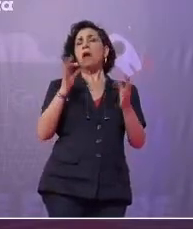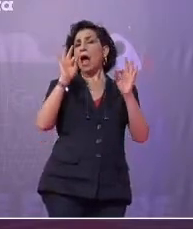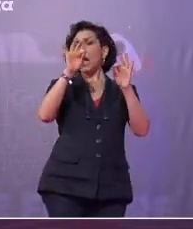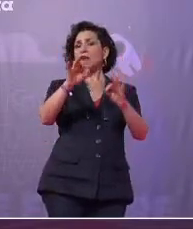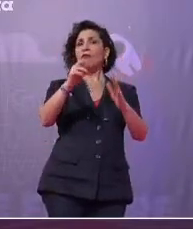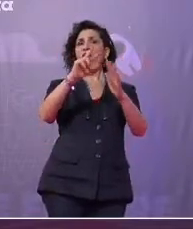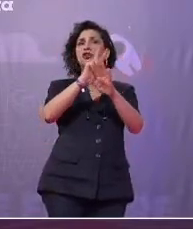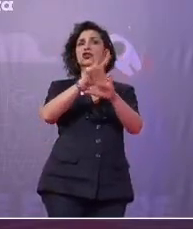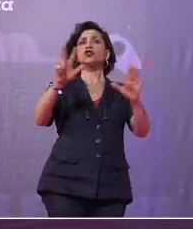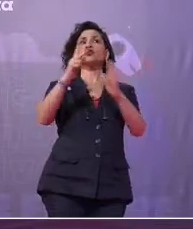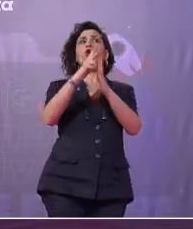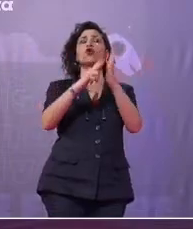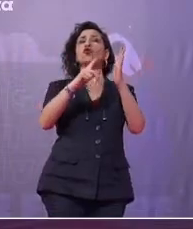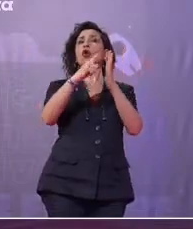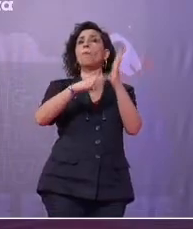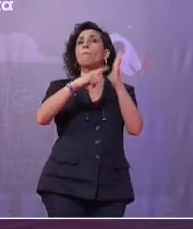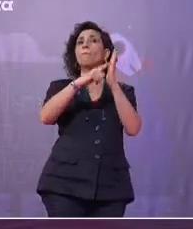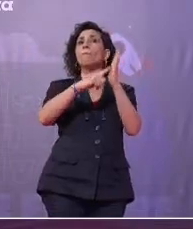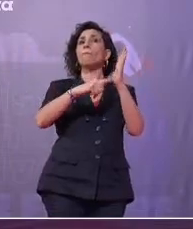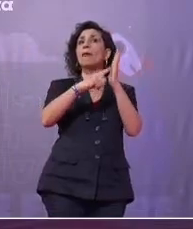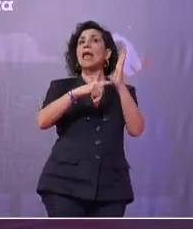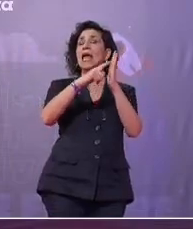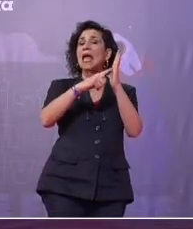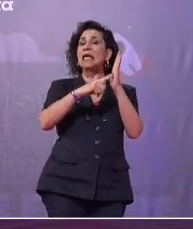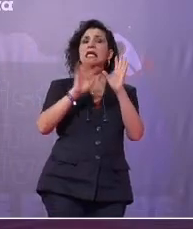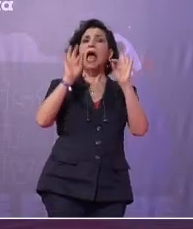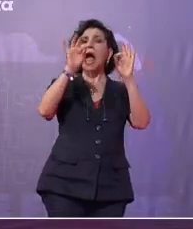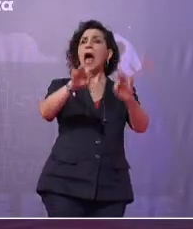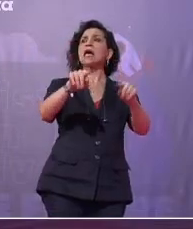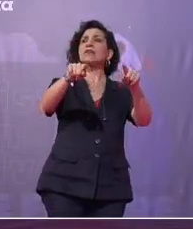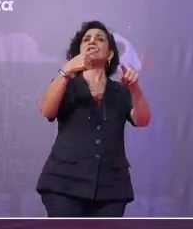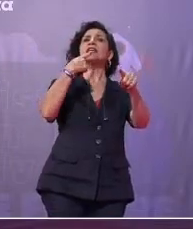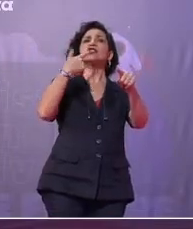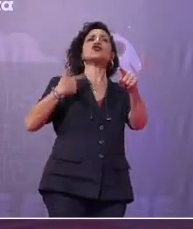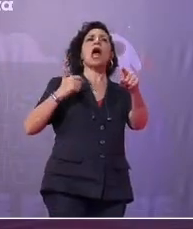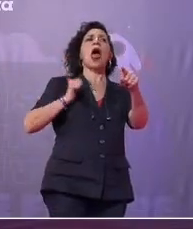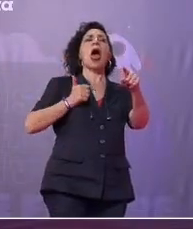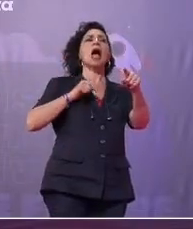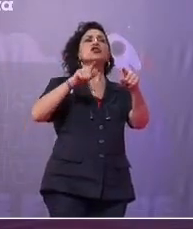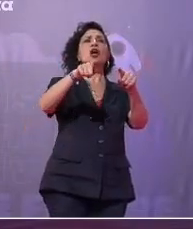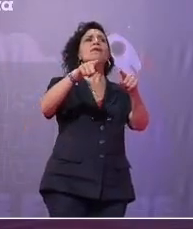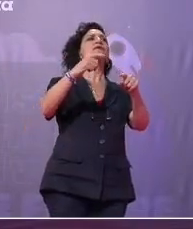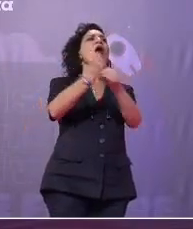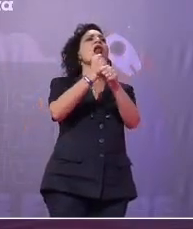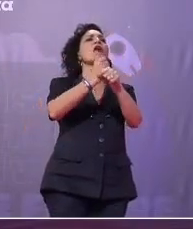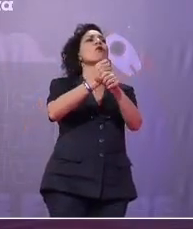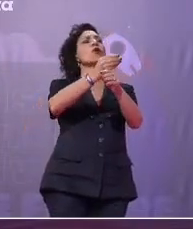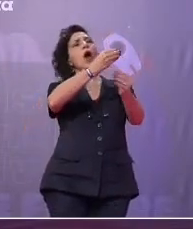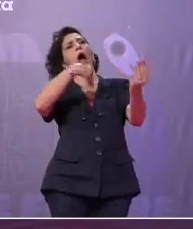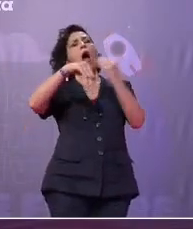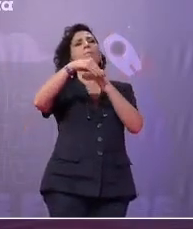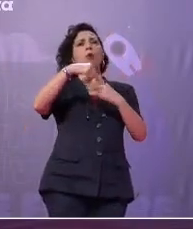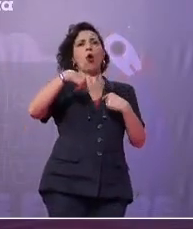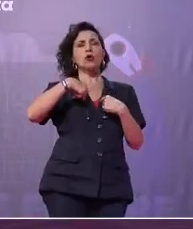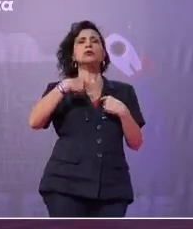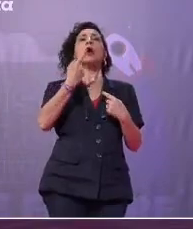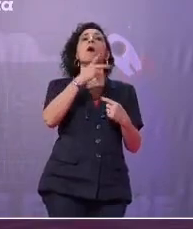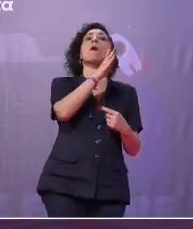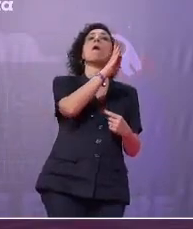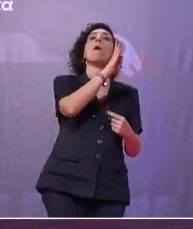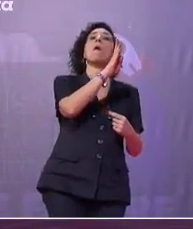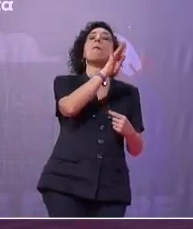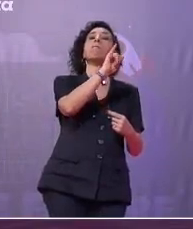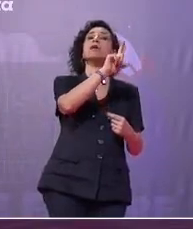riusciranno a compiere le azioni al posto nostro di agenti ne ha parlato in particolare Bill Gates che dice